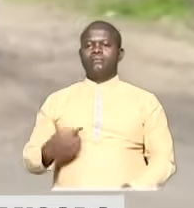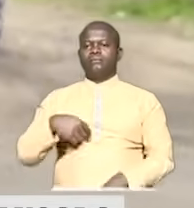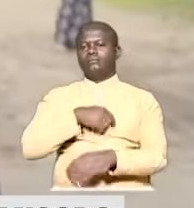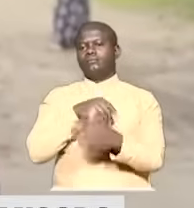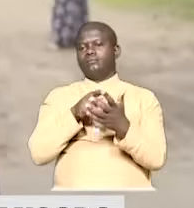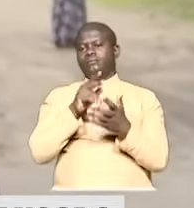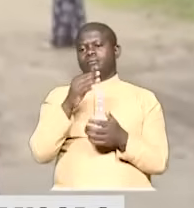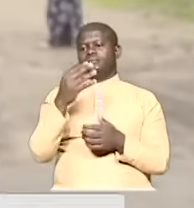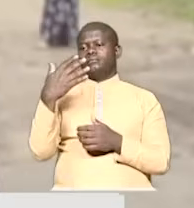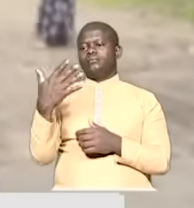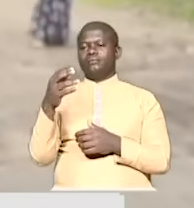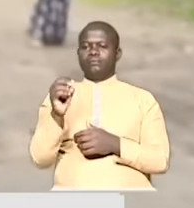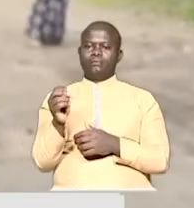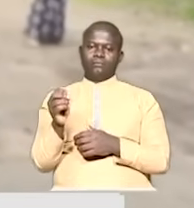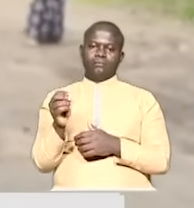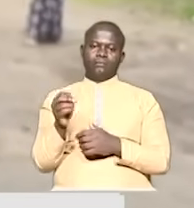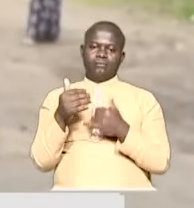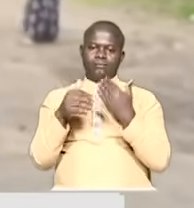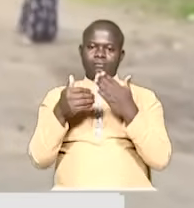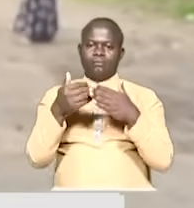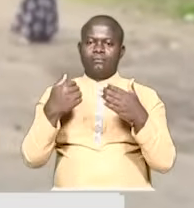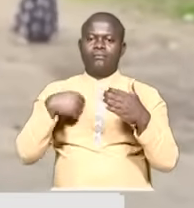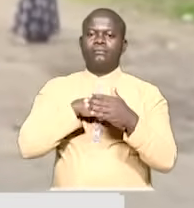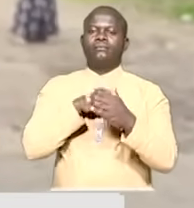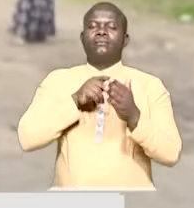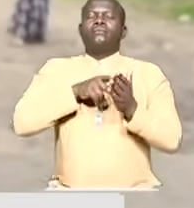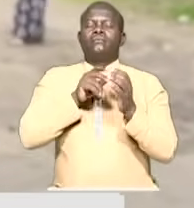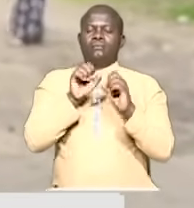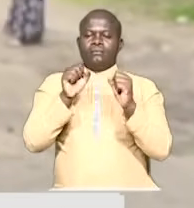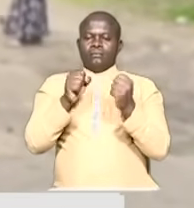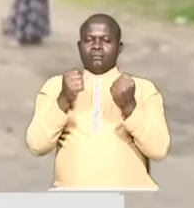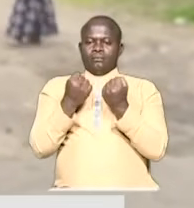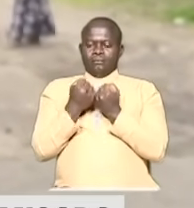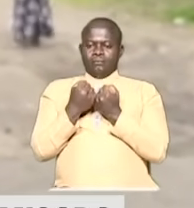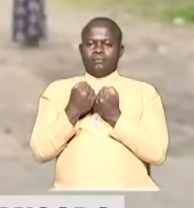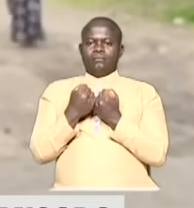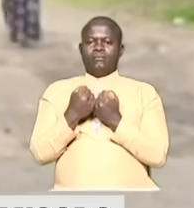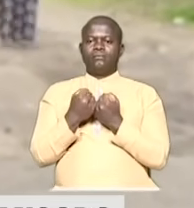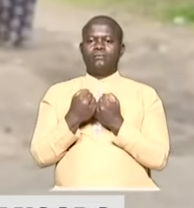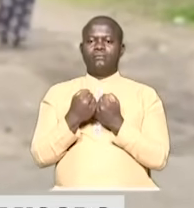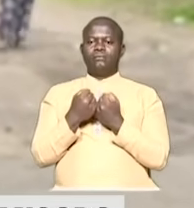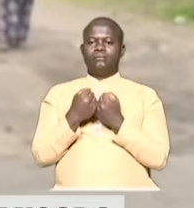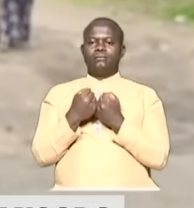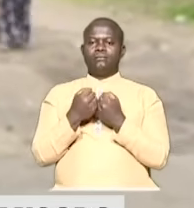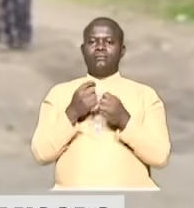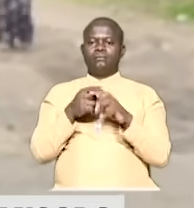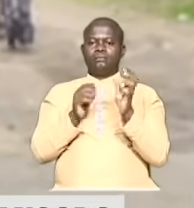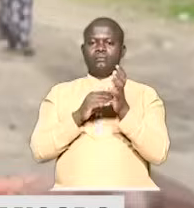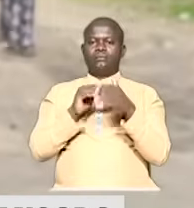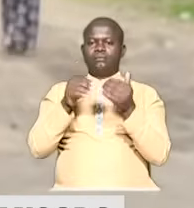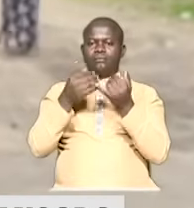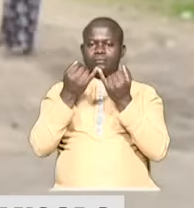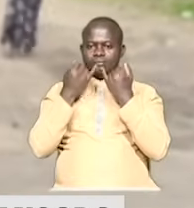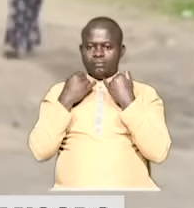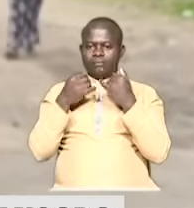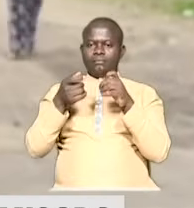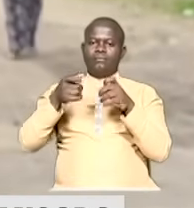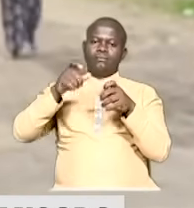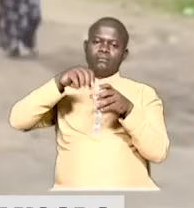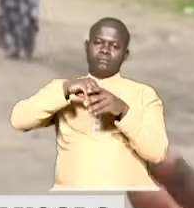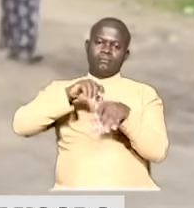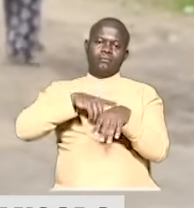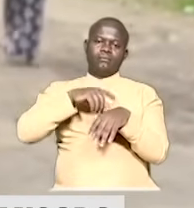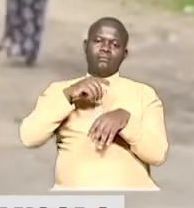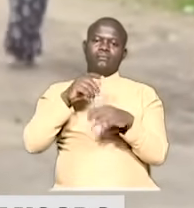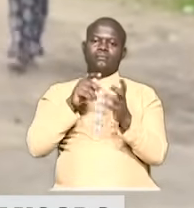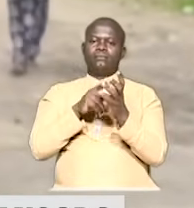4,500. None kuri uyu munsi mendi kwishyura muri sisiteme ngo transibiza ariko bari kumbwira ngo byidubuye